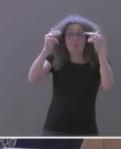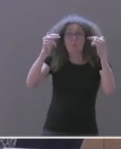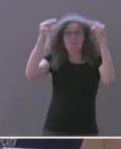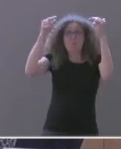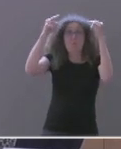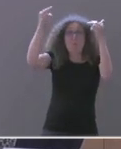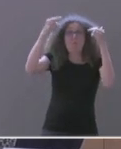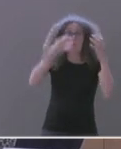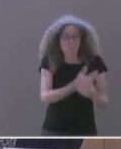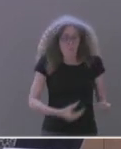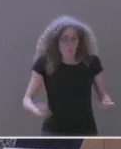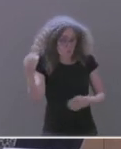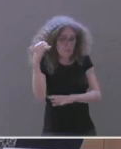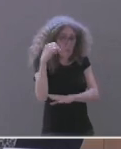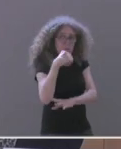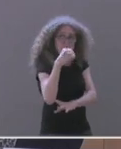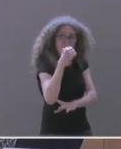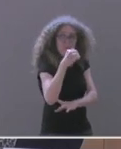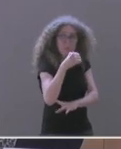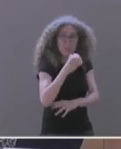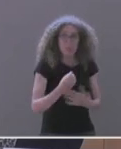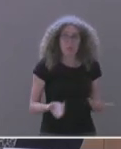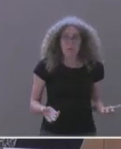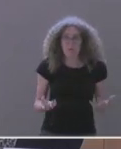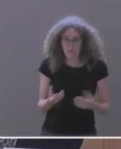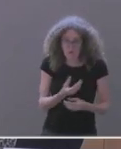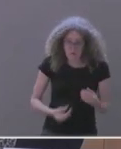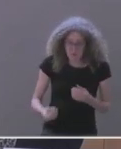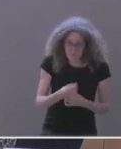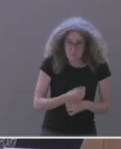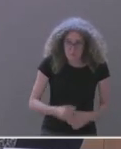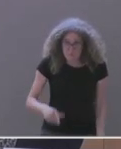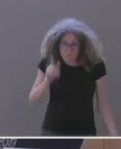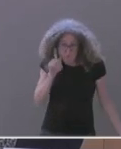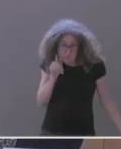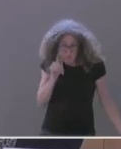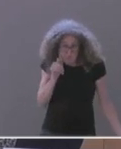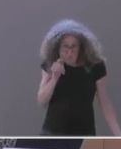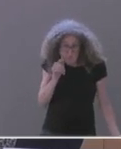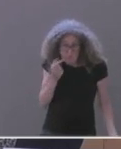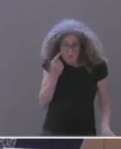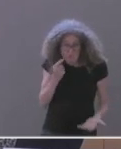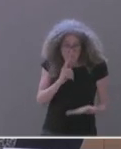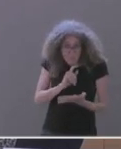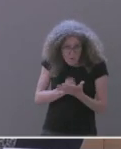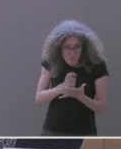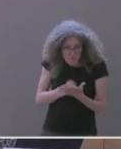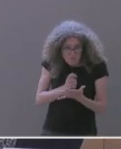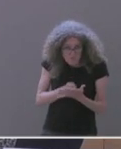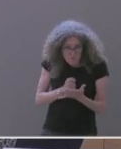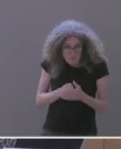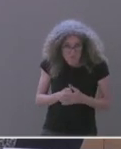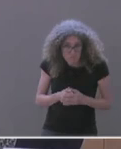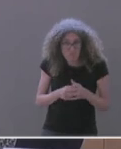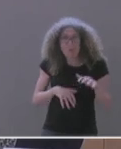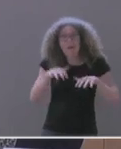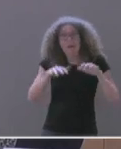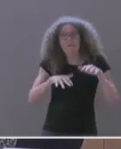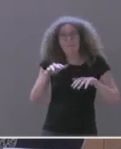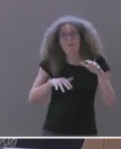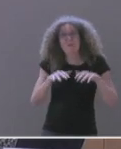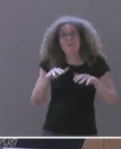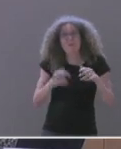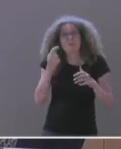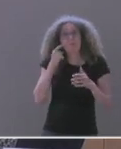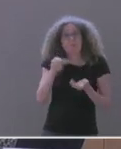notre population aujourd'hui, c'est des taux d'effort dans le logement qui sont énormes. La moyenne du taux d'effort national est de 28%. Ça